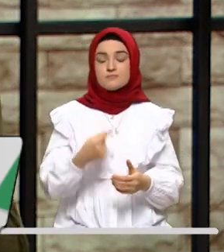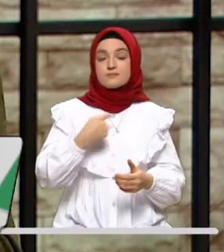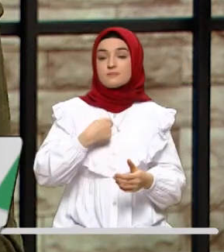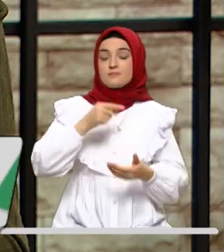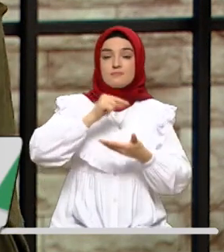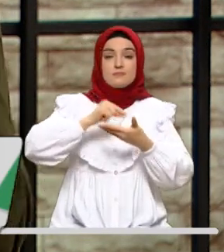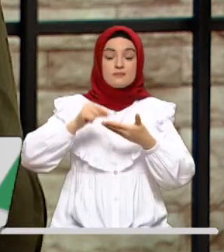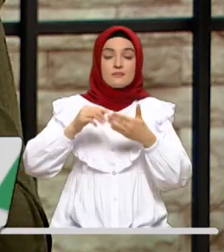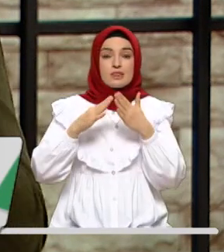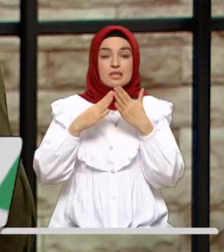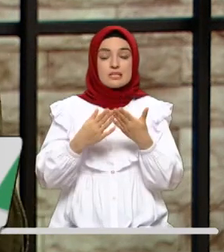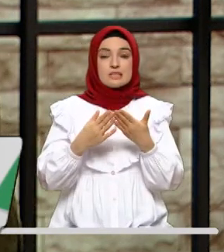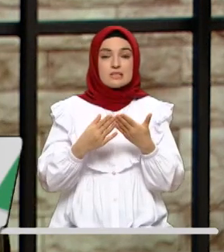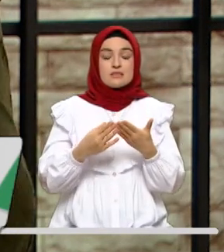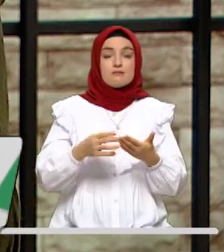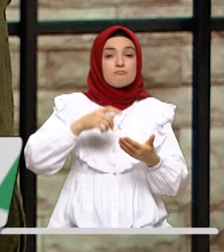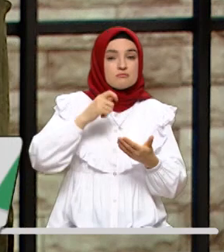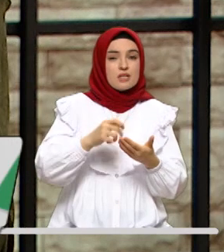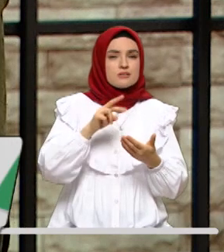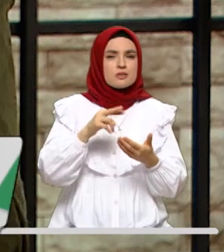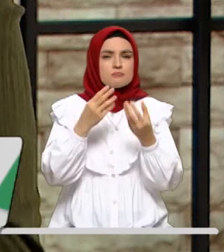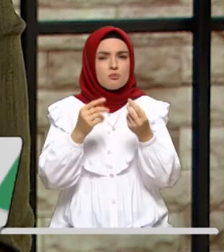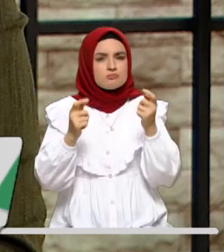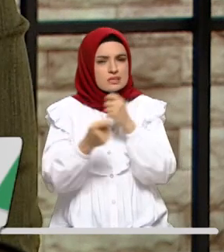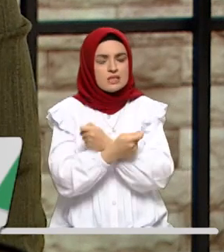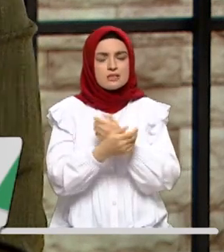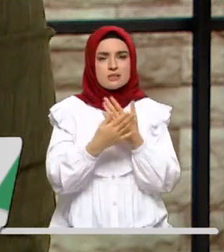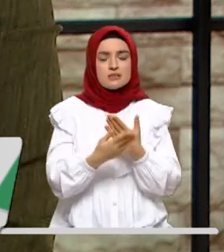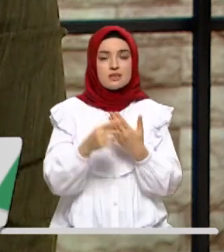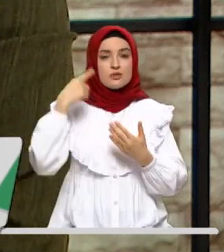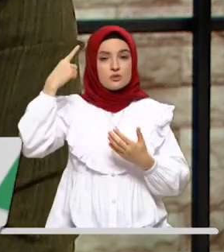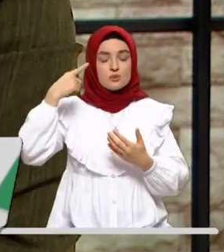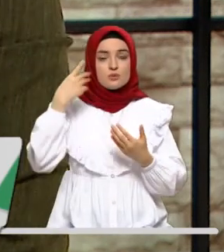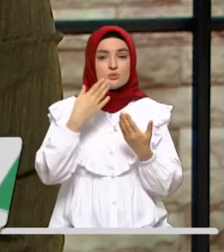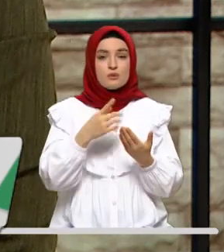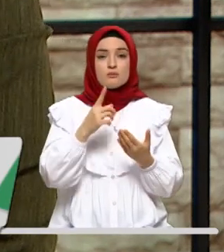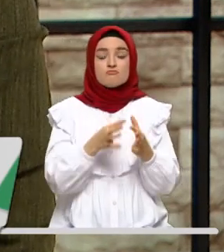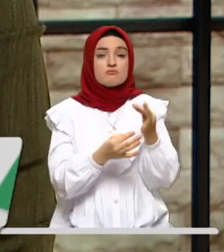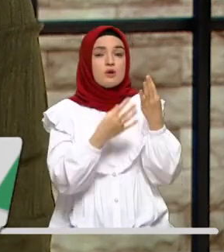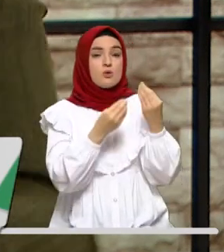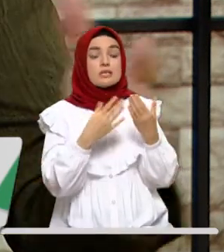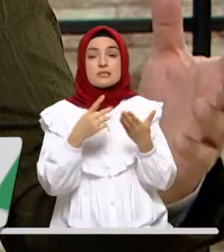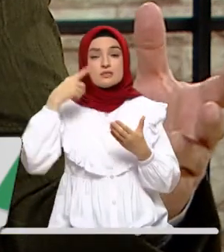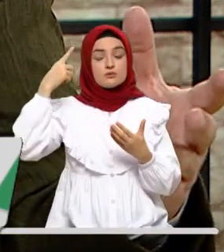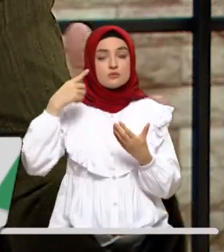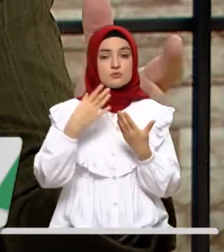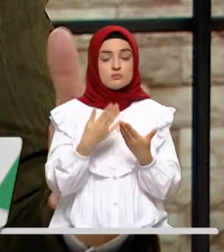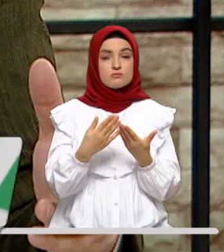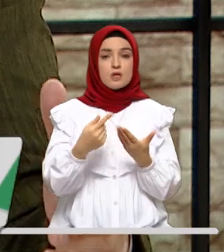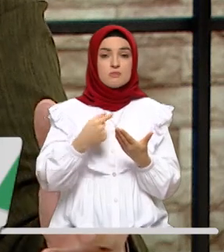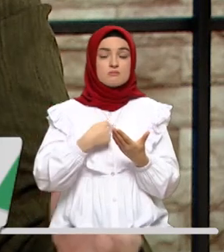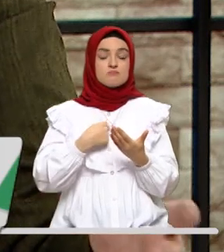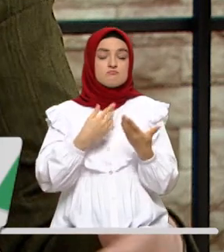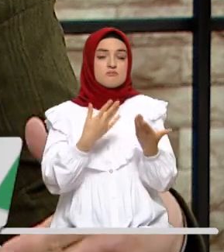ya tercüme asıl yerine geçer diye düşünceyi görüyor musunuz? Bir başkası olsa ne düşünür? Ya tamam işte benim